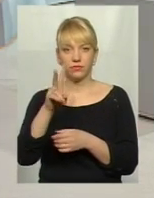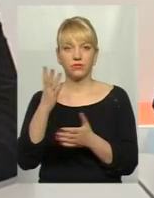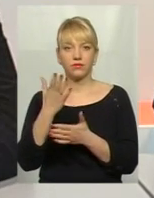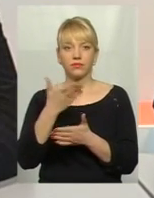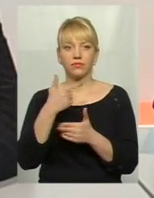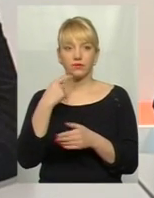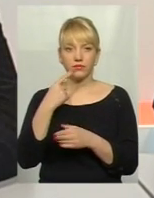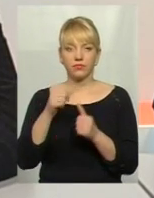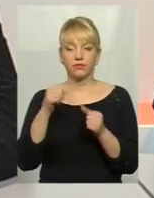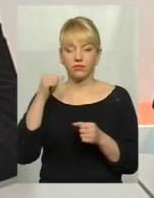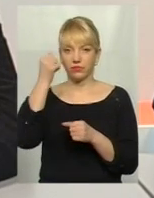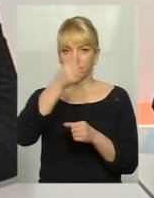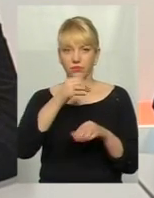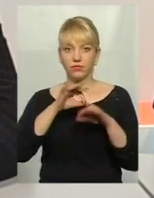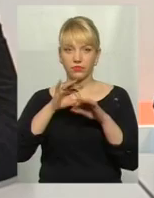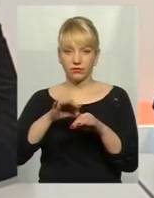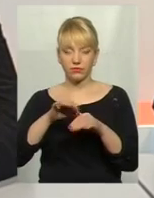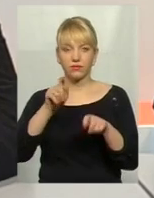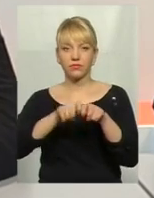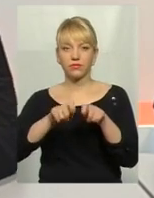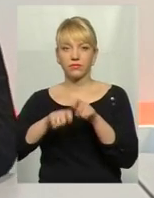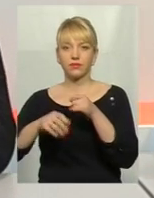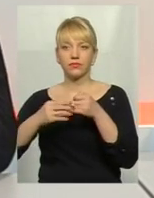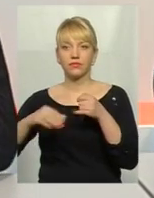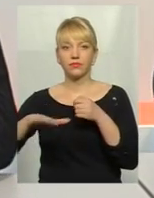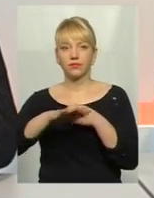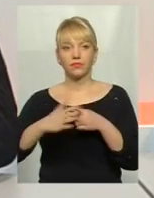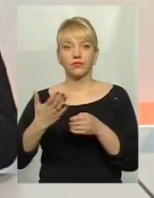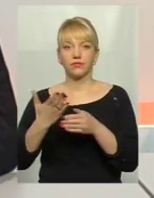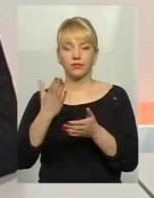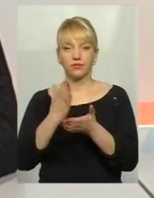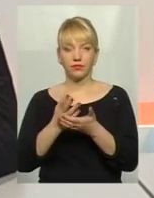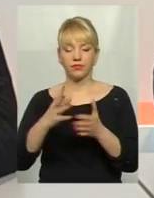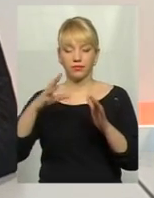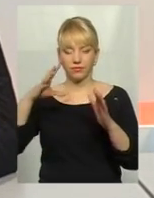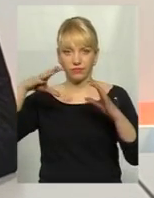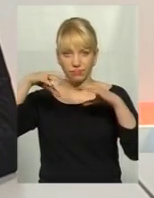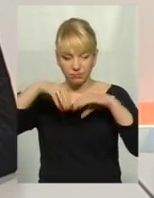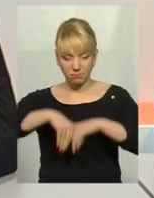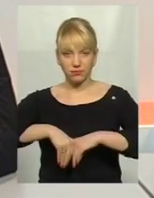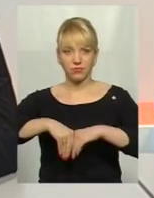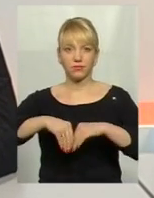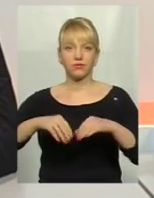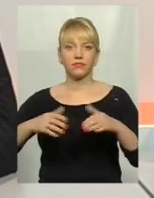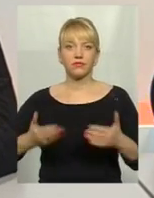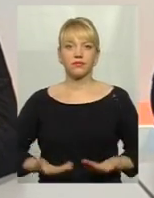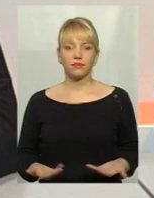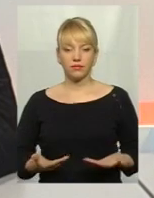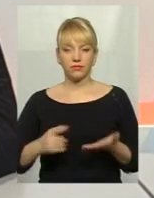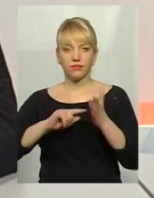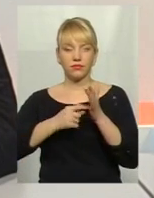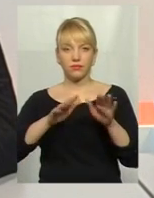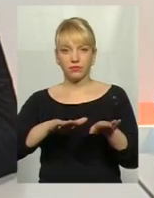минулому році провів інвентаризацію земель, яка знаходиться в межах населених пунктів. Лише в межах. І за рахунок